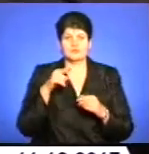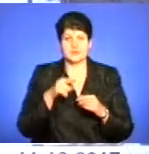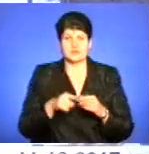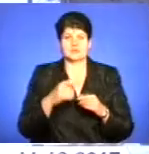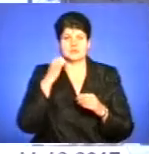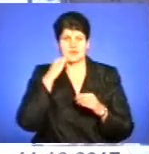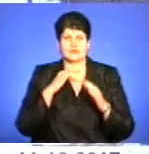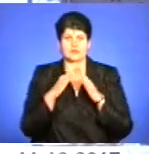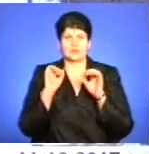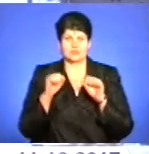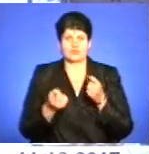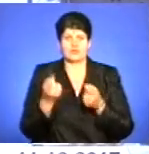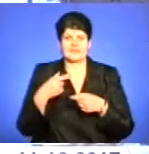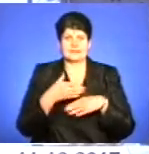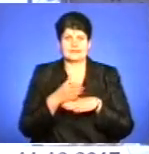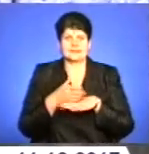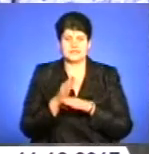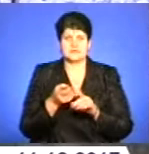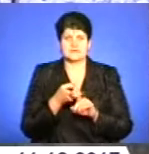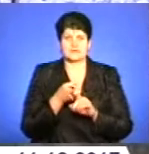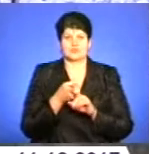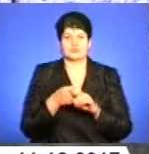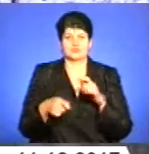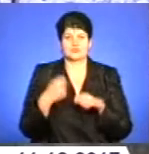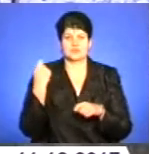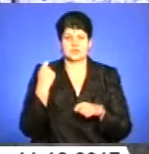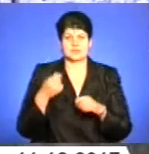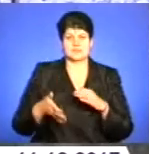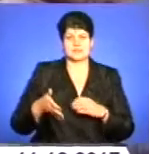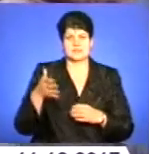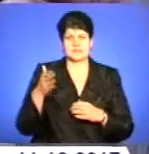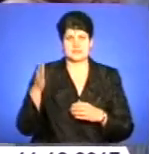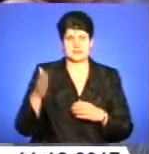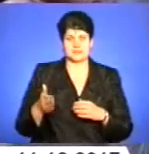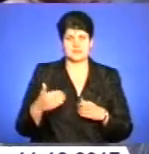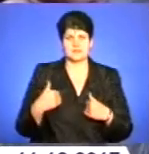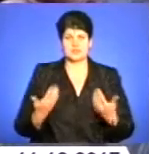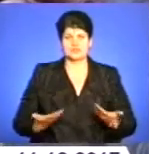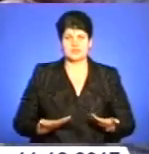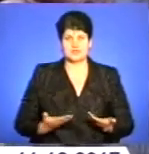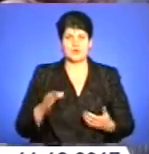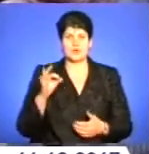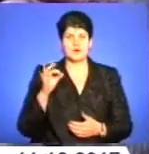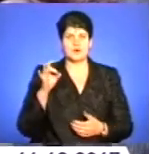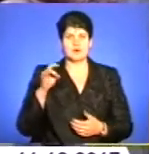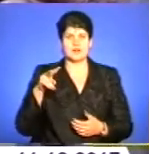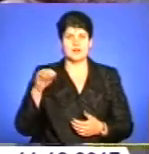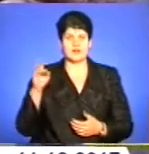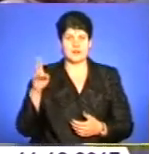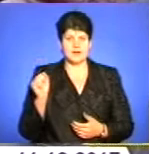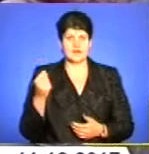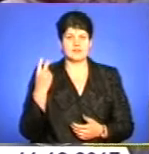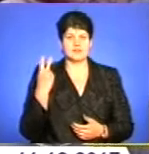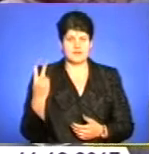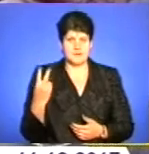можуть з'явитися тріщини через пошкодження підпірної стіни. Ми живемо по Орлика 2, за Березілю.